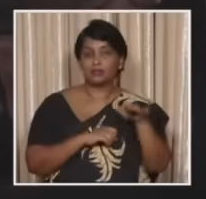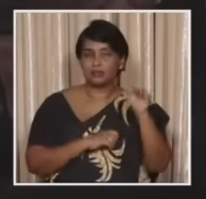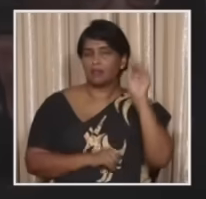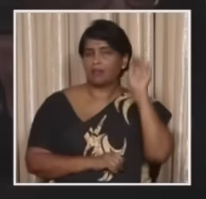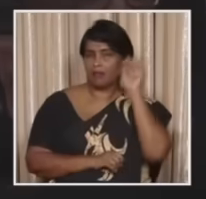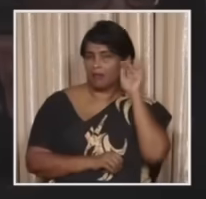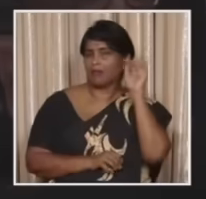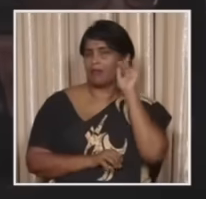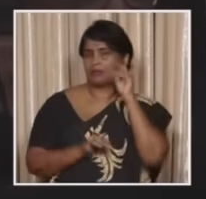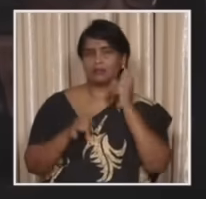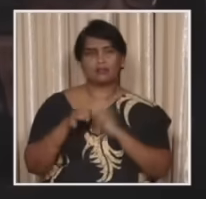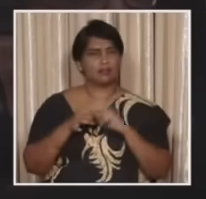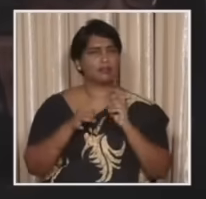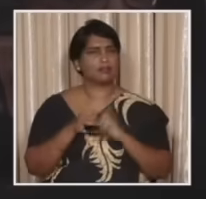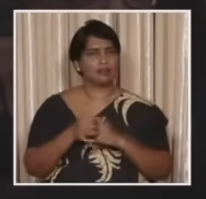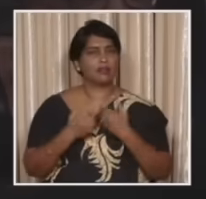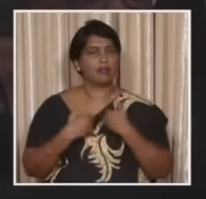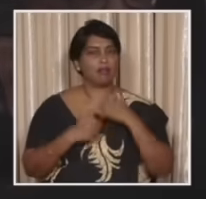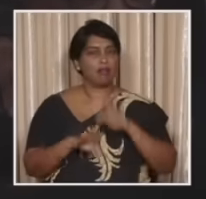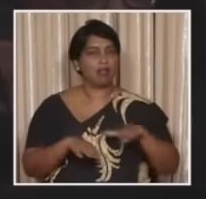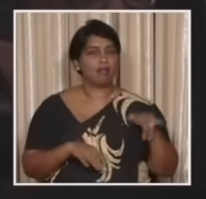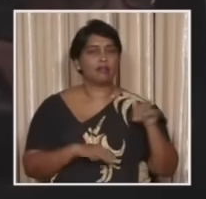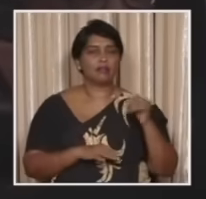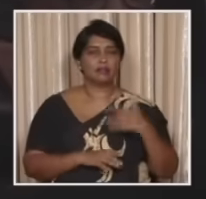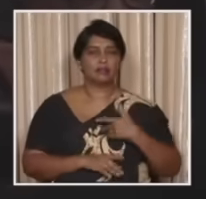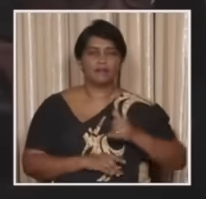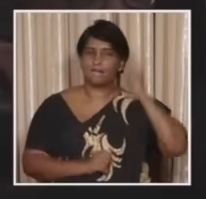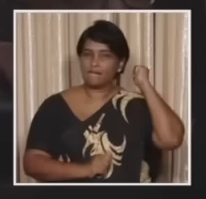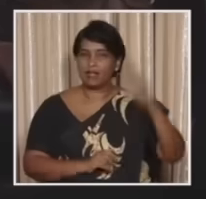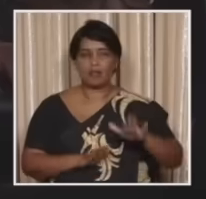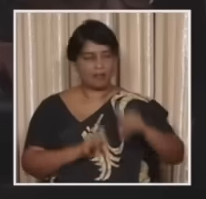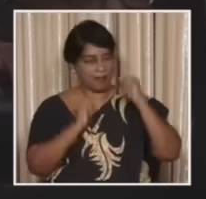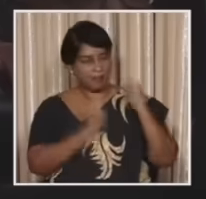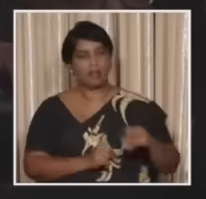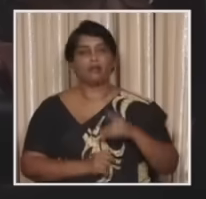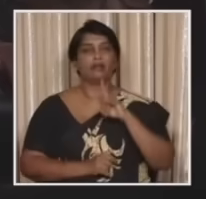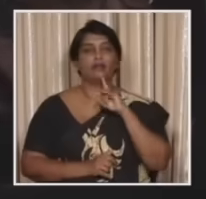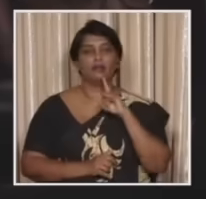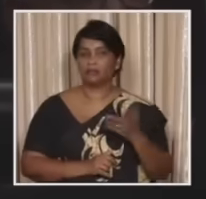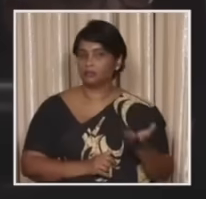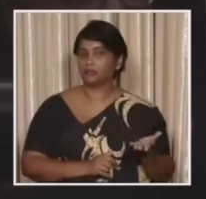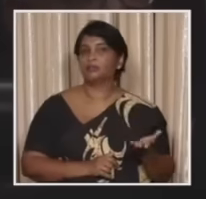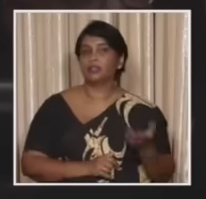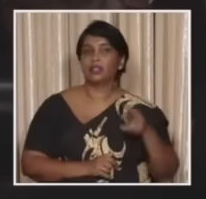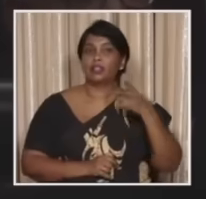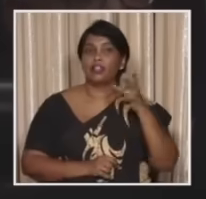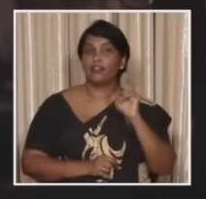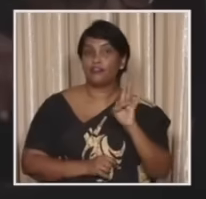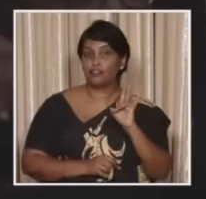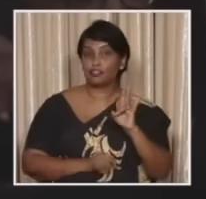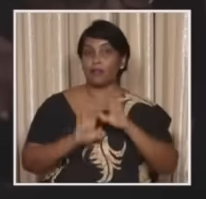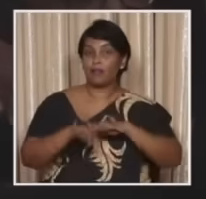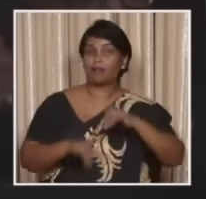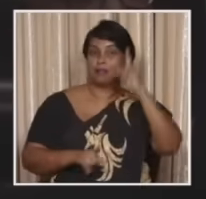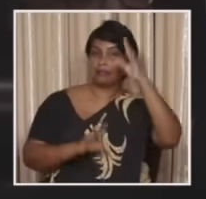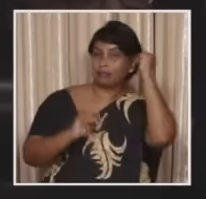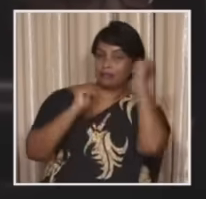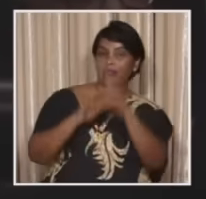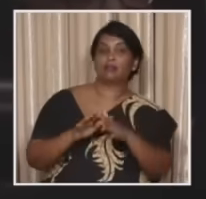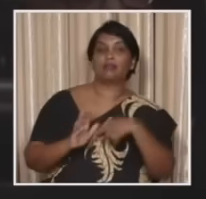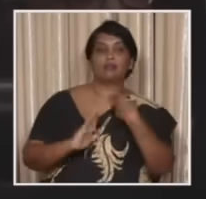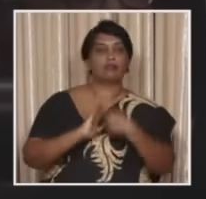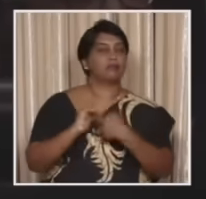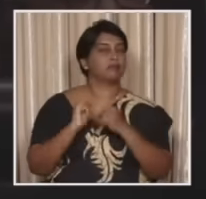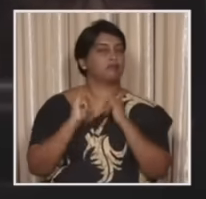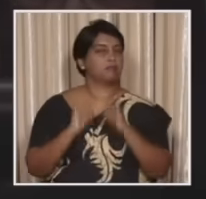මේ ප්‍රශ්නේදී මගේ දරුවන්ට සමහරවිට සාප කරන ගරු කතානායකතුමනි. කියන්නේ 225 දරුවන්ටත් සාප කරන තැනට මේ රටපත්